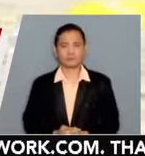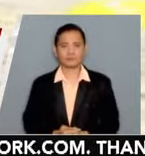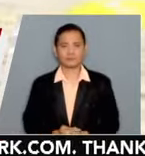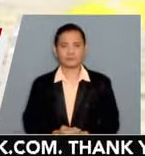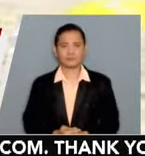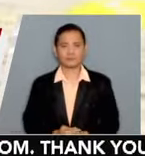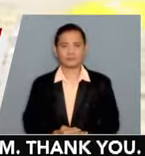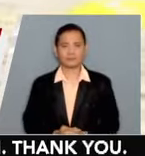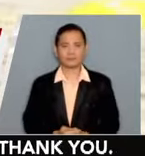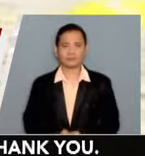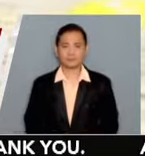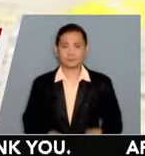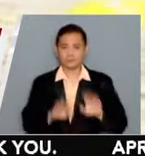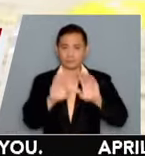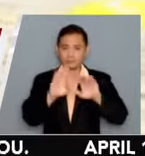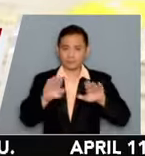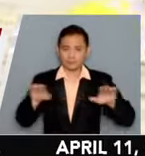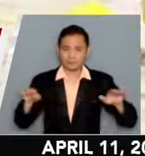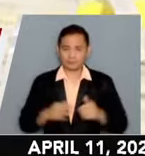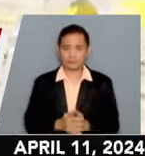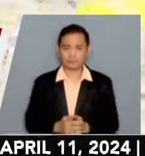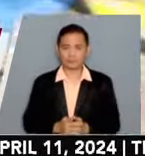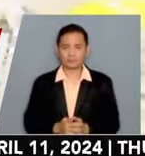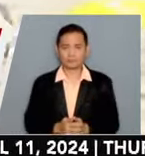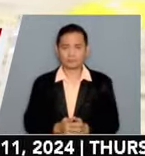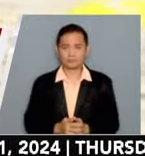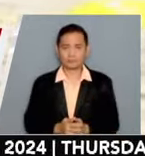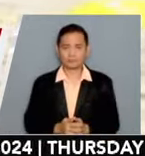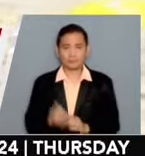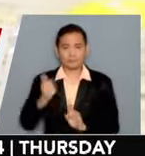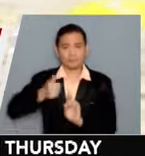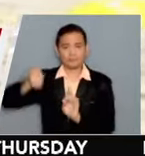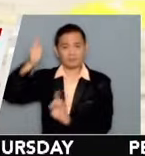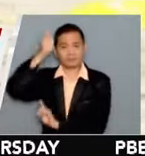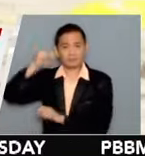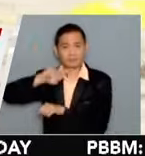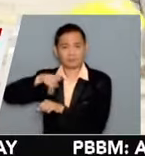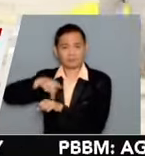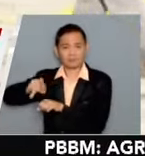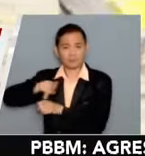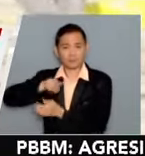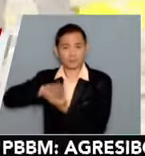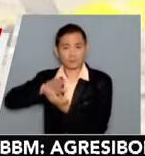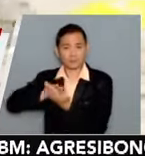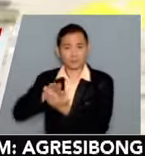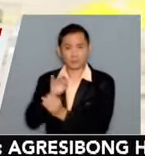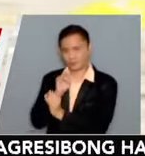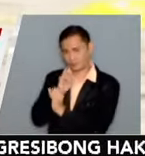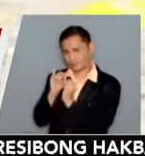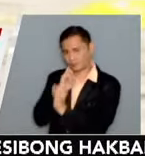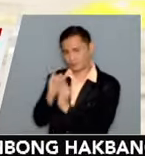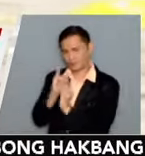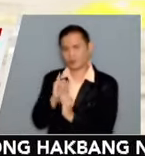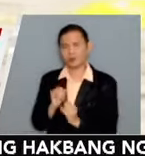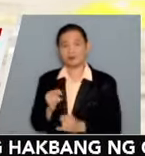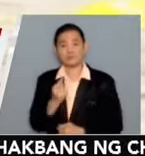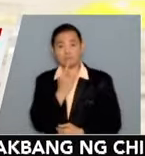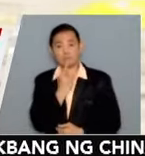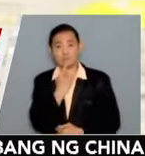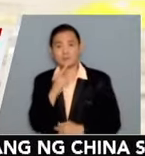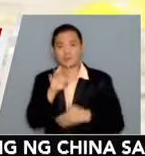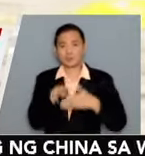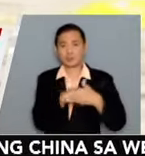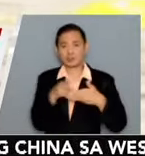Samantala, Susan, sabi ng pamunuan ng paaralan na nakausap natin, posible pa raw mabago ang schedule ng kanilang pasok sa susunod na